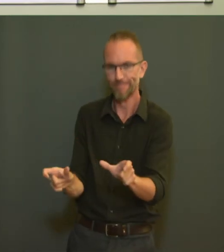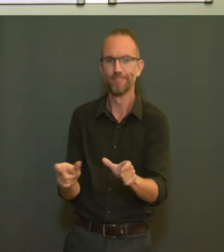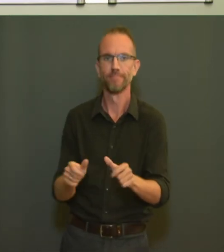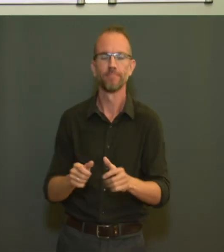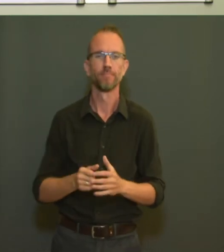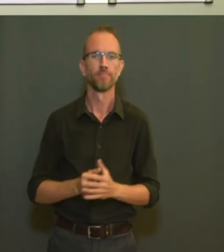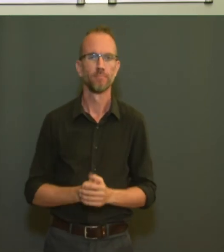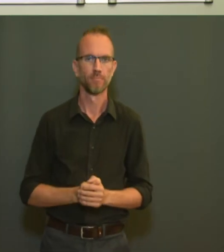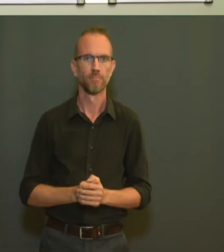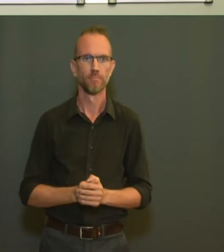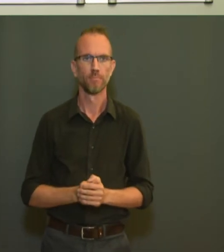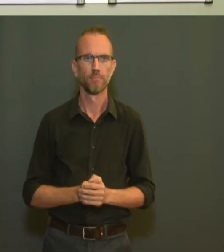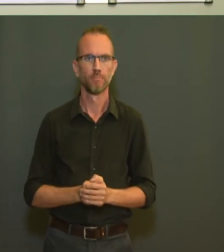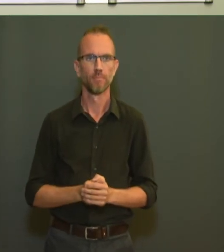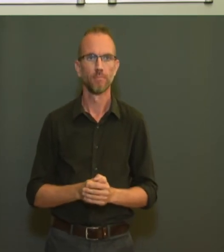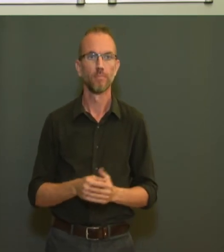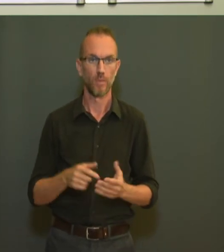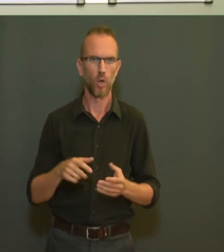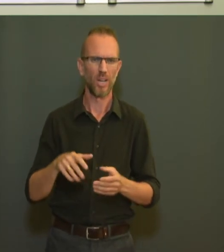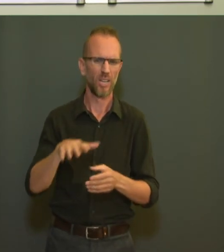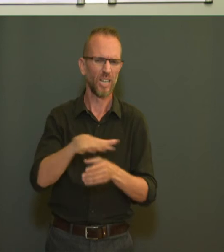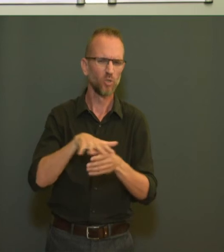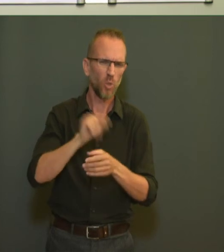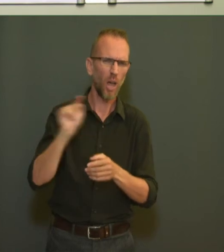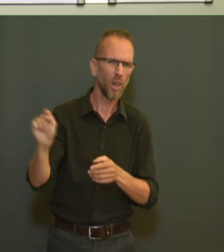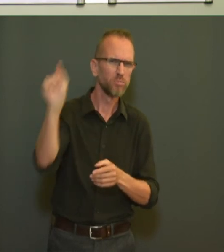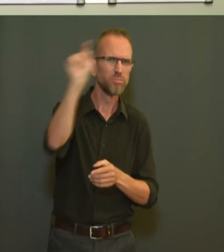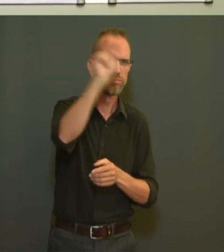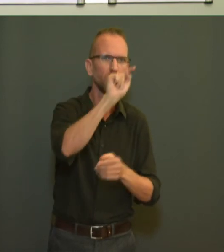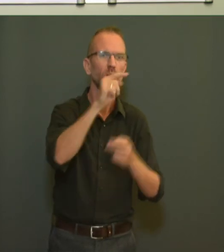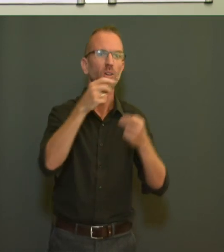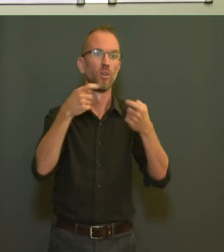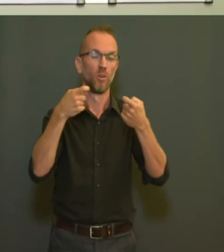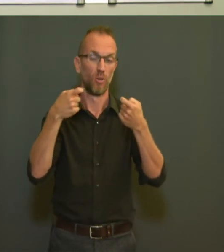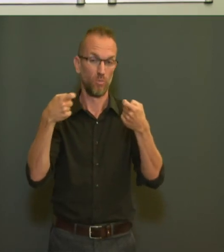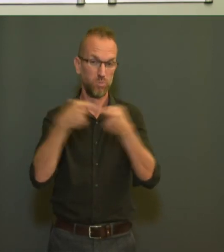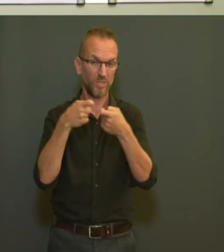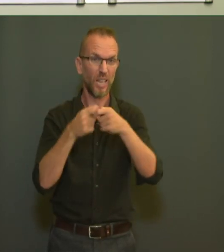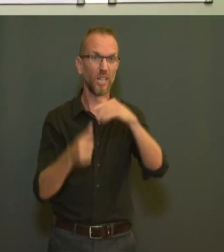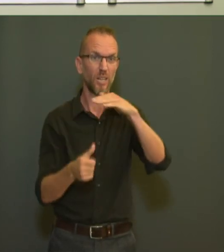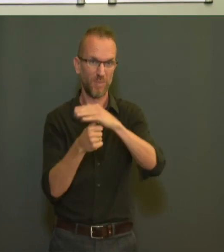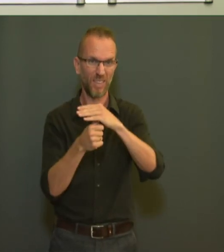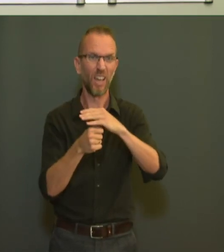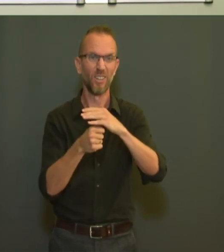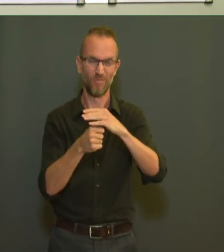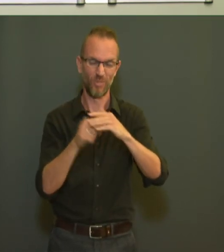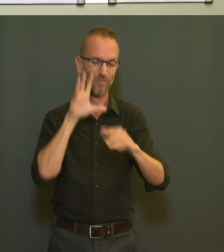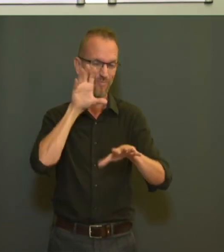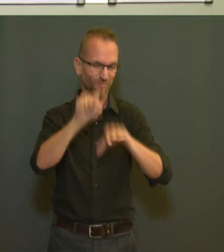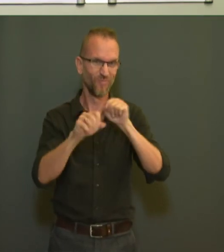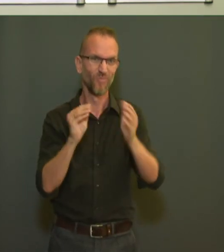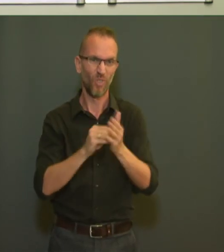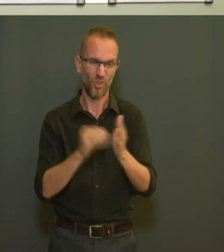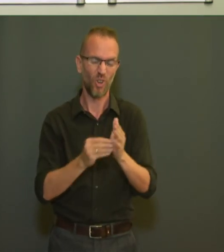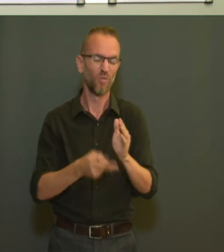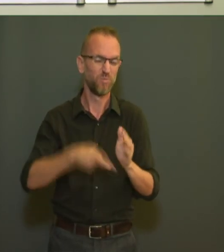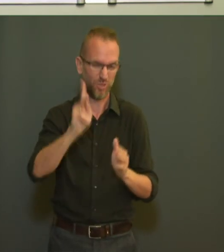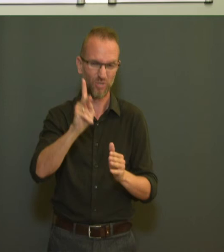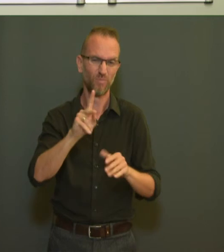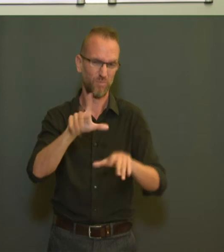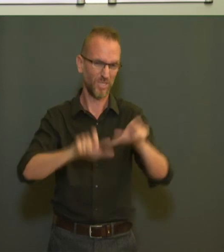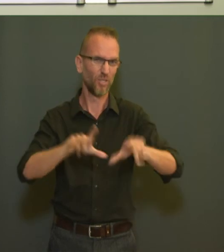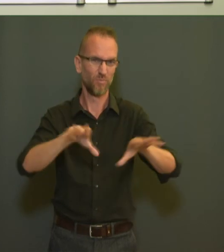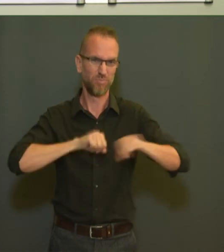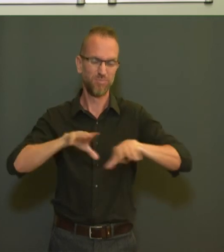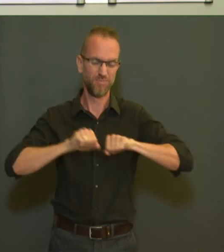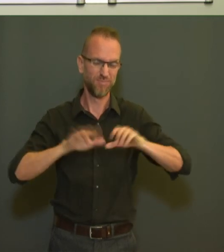Au niveau régional, la région de Bruxelles-Capitale est celle qui compte toujours le plus grand nombre de cas, actuellement